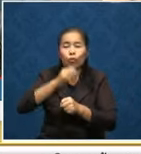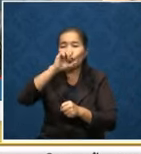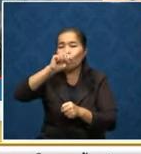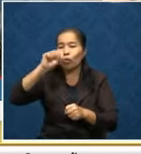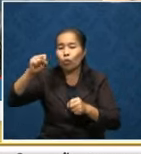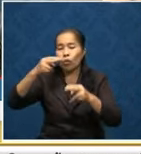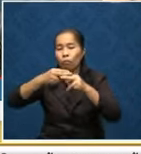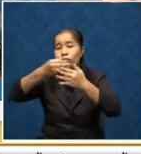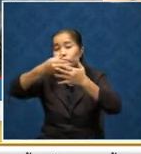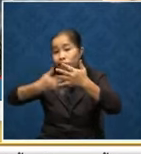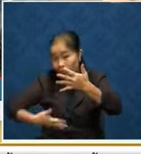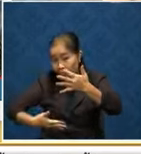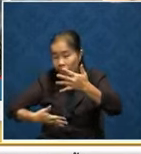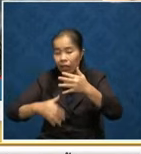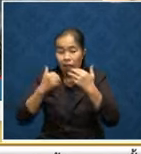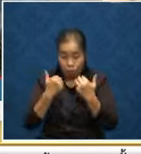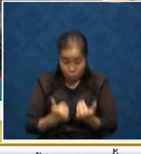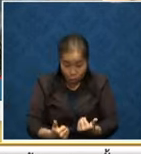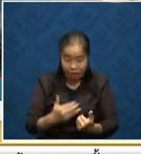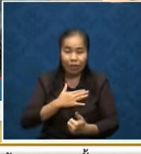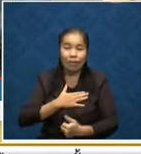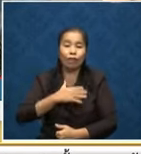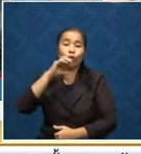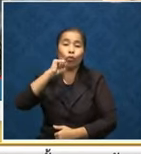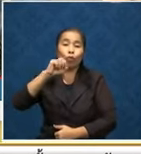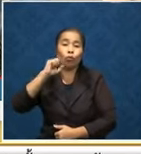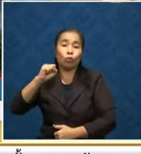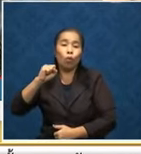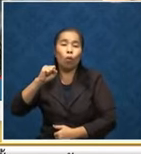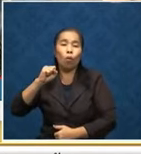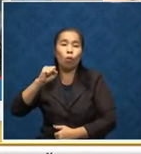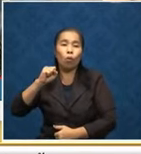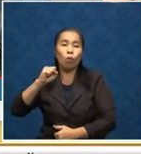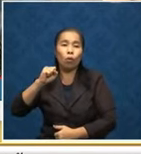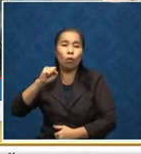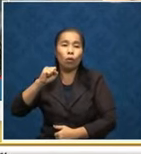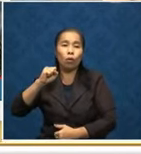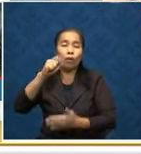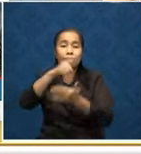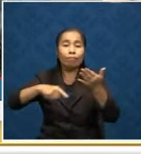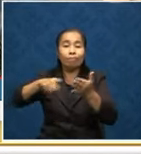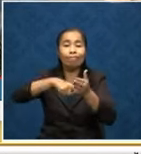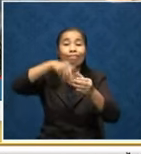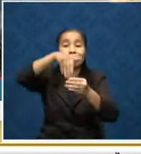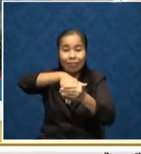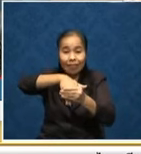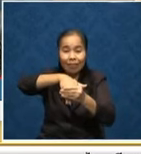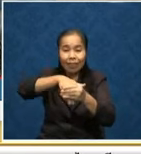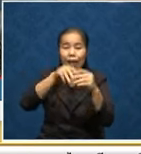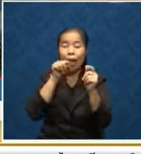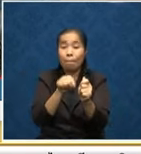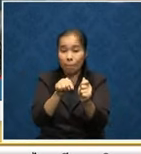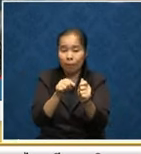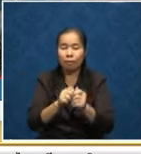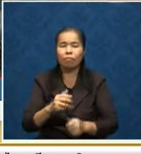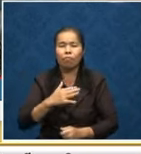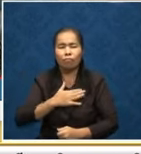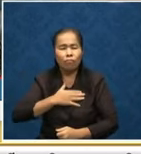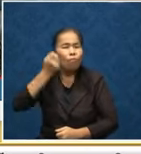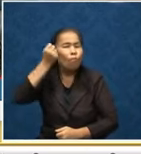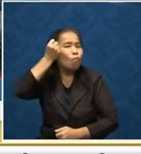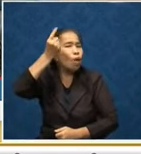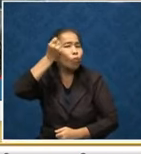ชื่อรอบนี้ผมเข้าสภามาในฐานะส.ส.ที่ลงเลือกตั้งแบบเขตเลือกตั้งผมเข้าใจภารกิ